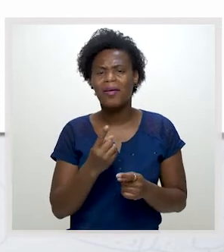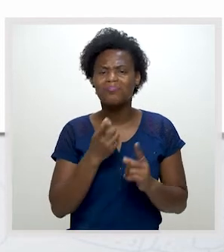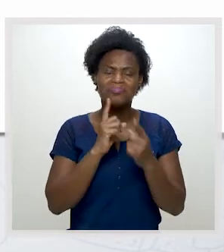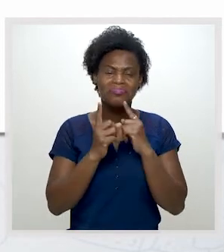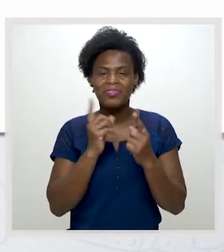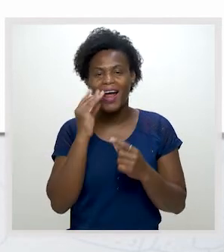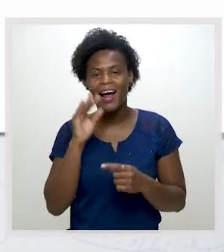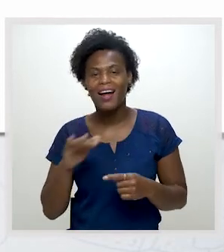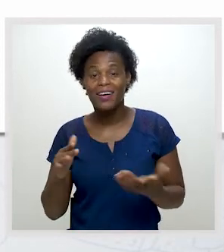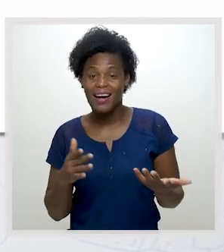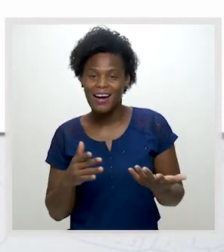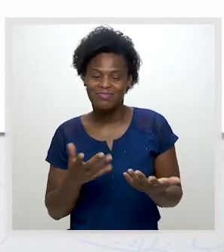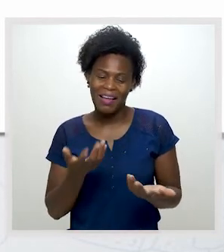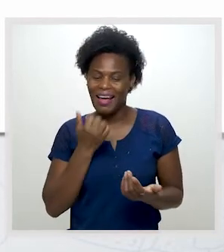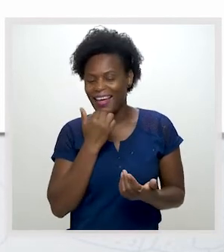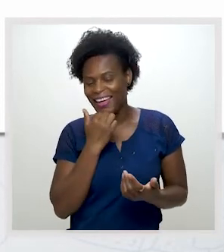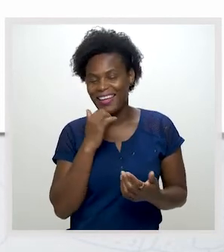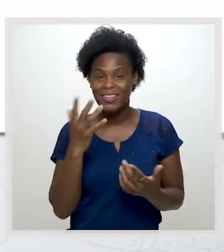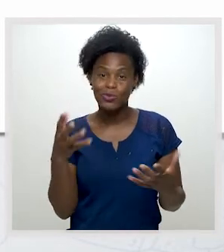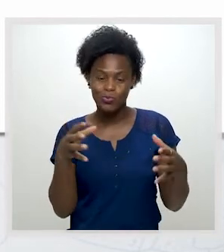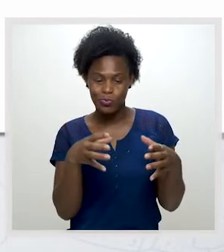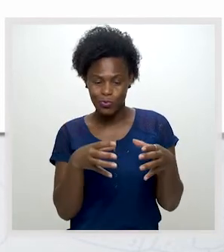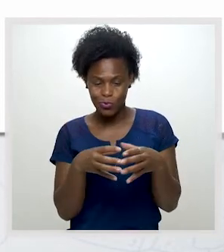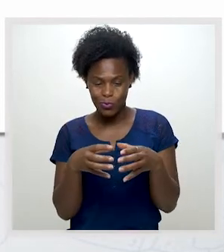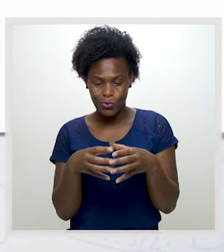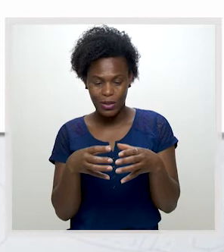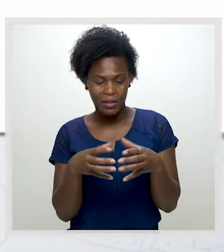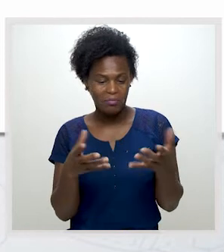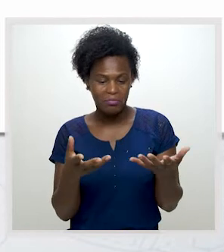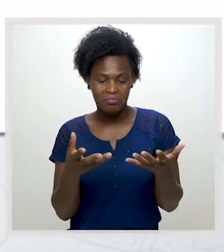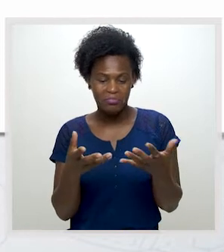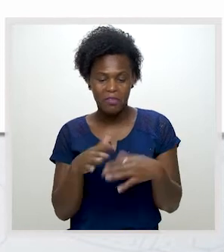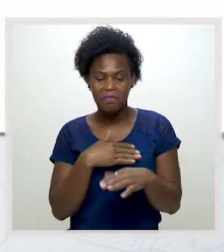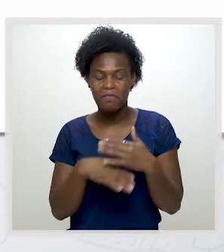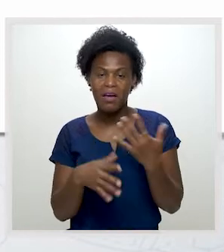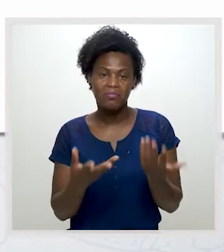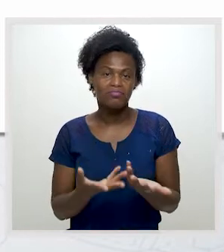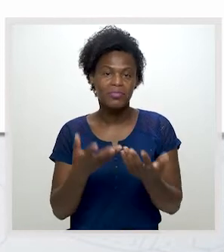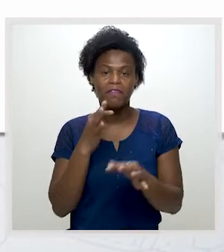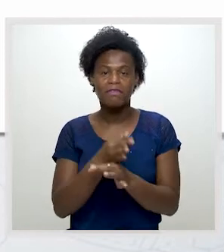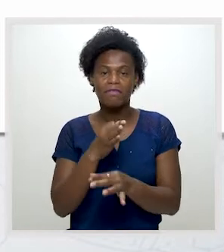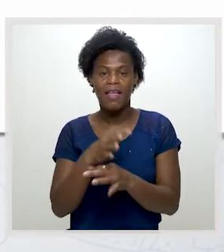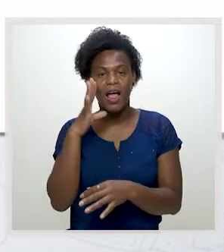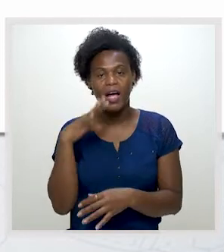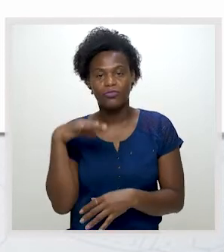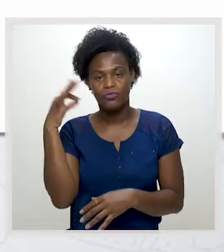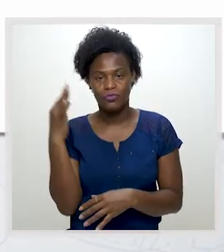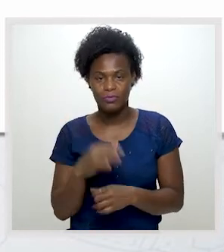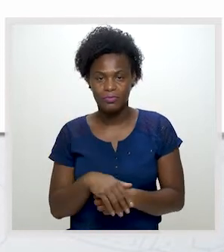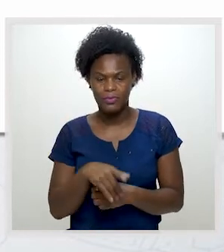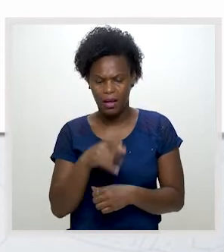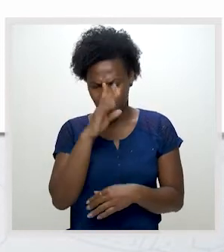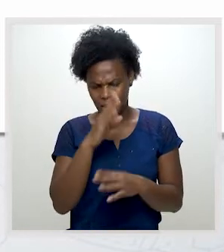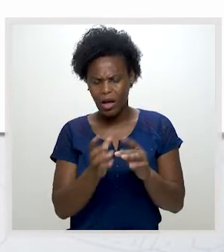les enfants? On se déguisait en clown, on organisait des fêtes d'anniversaire. Qu'est-ce